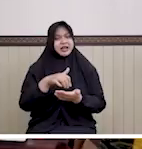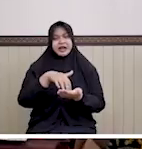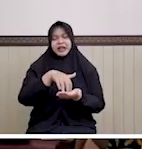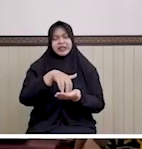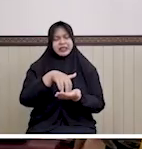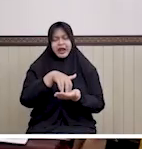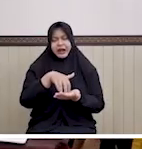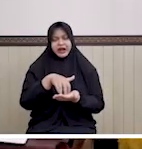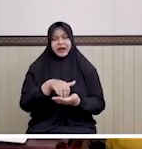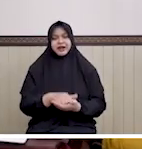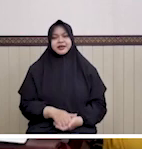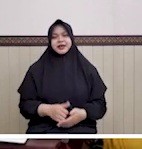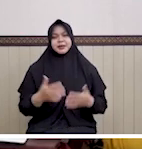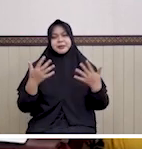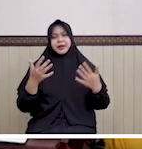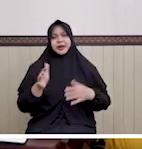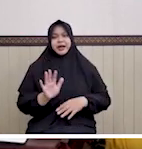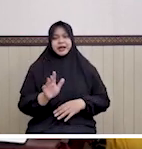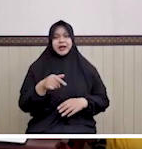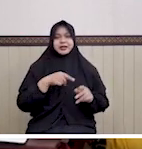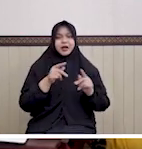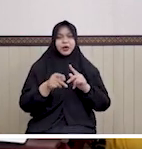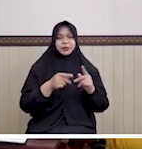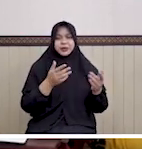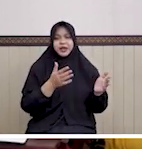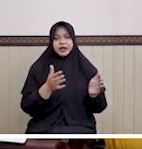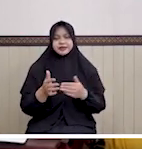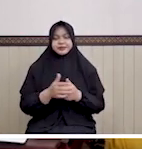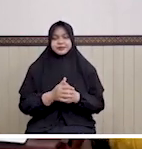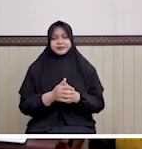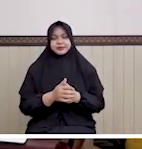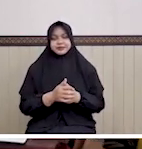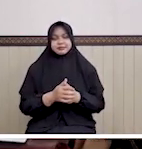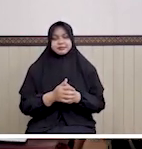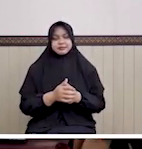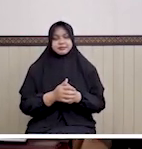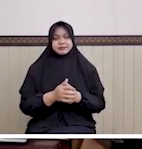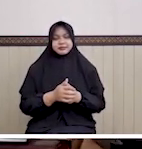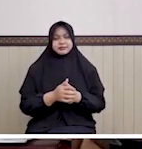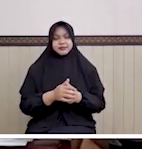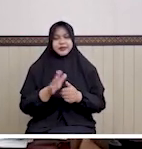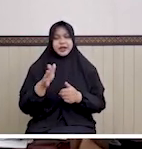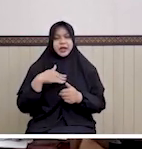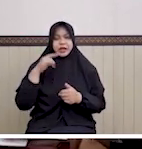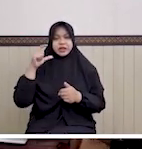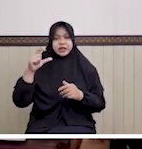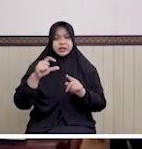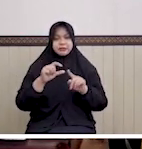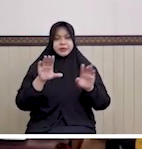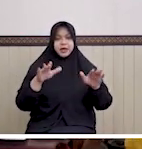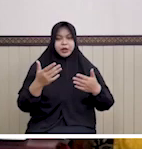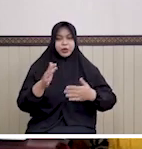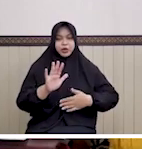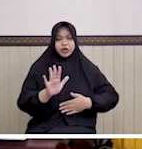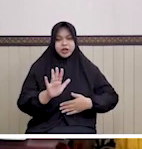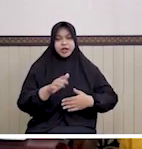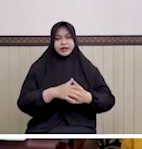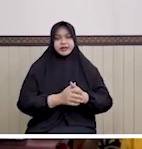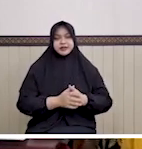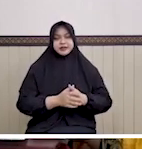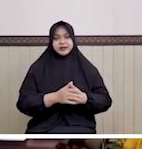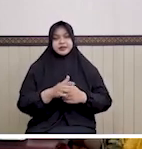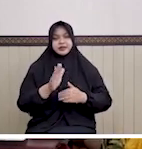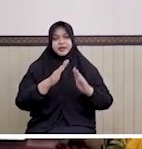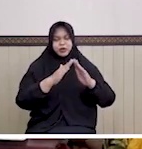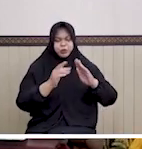rentan gitu ya gimana tidak ketika mereka yang baik cerebal palsy atau tidak tetapi tidak pernah